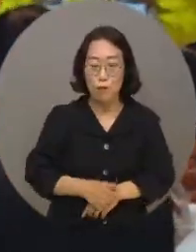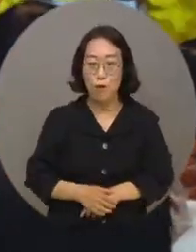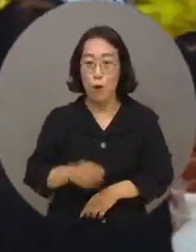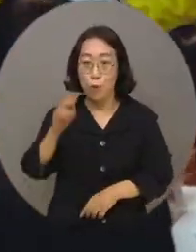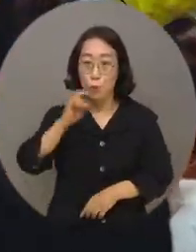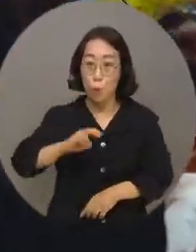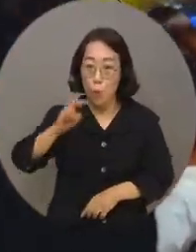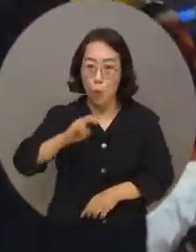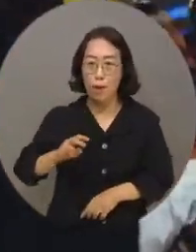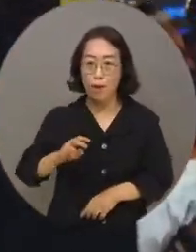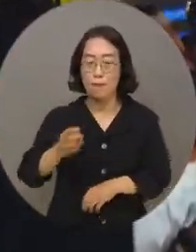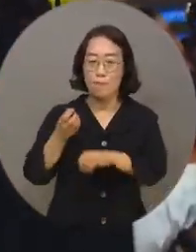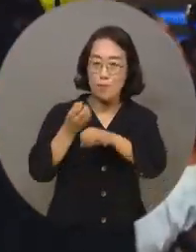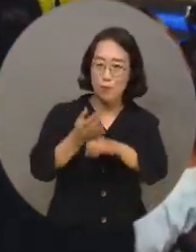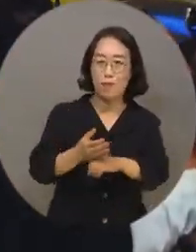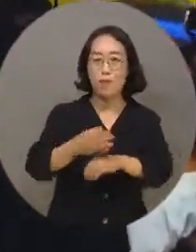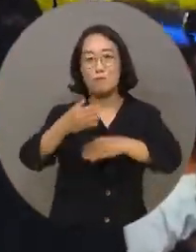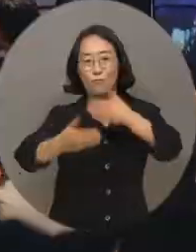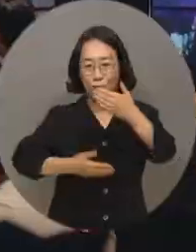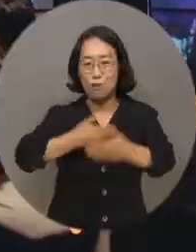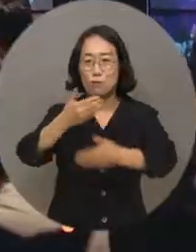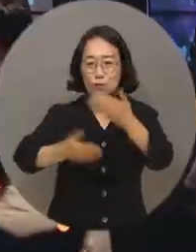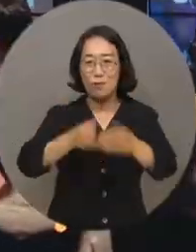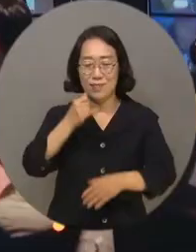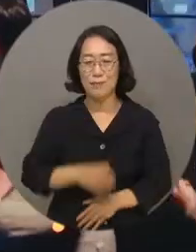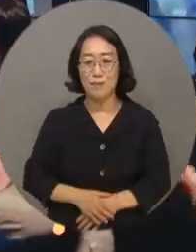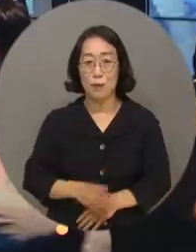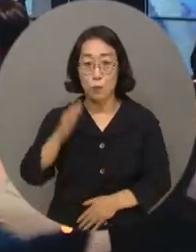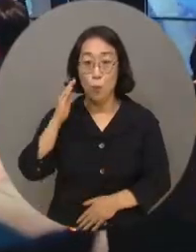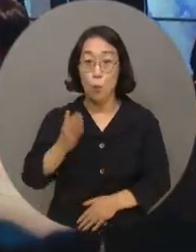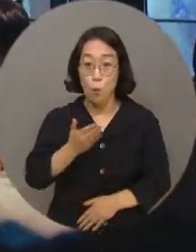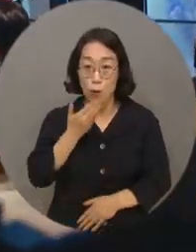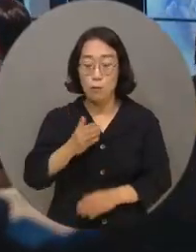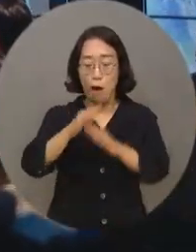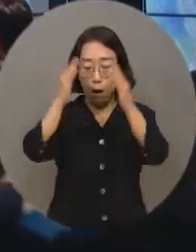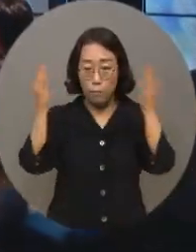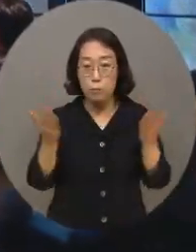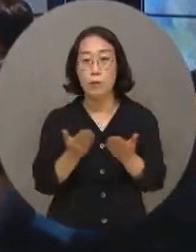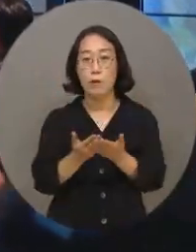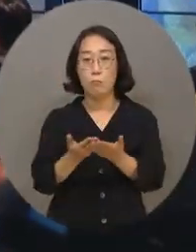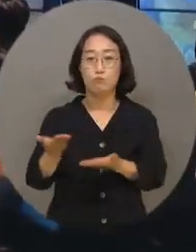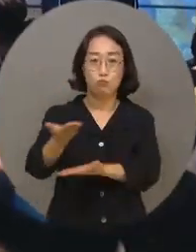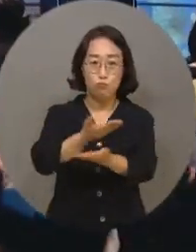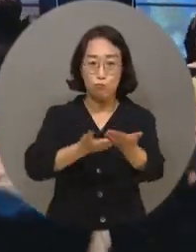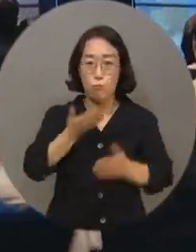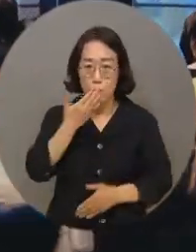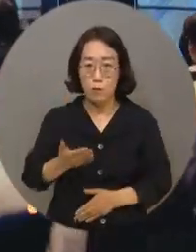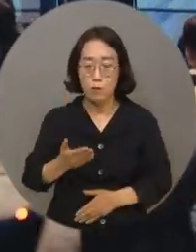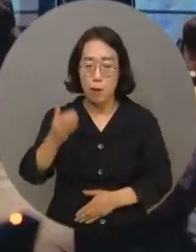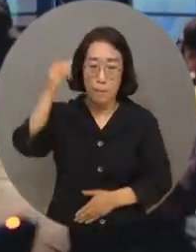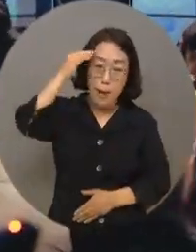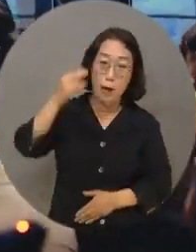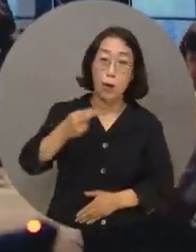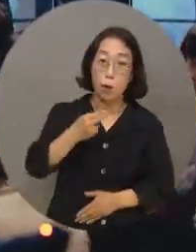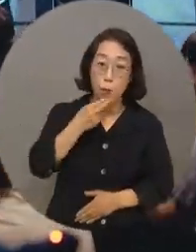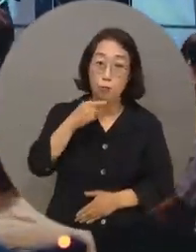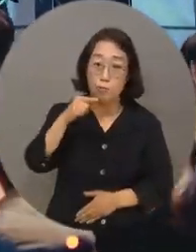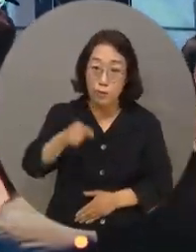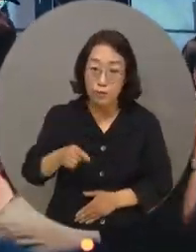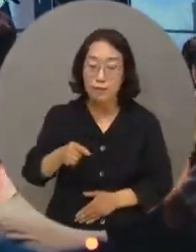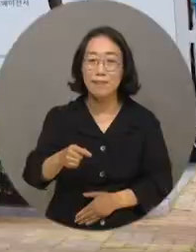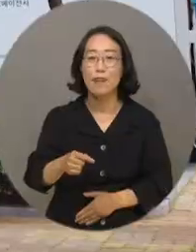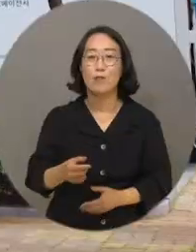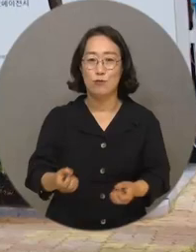뮤지션들의 노래를 생생하게 전달합니다. 청각장애인도 함께 즐길 수 있는 무장의 문화예술축제 페스티벌